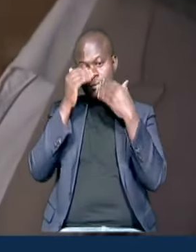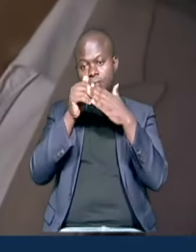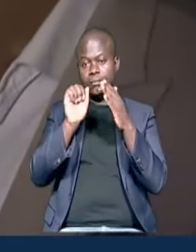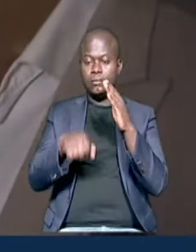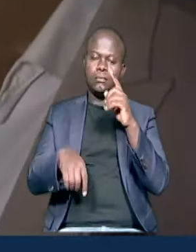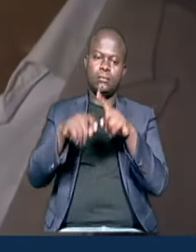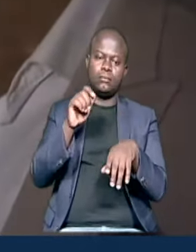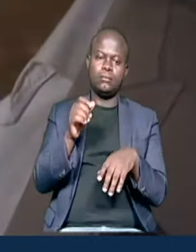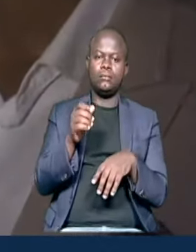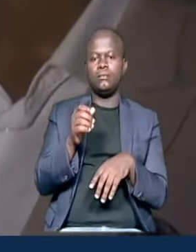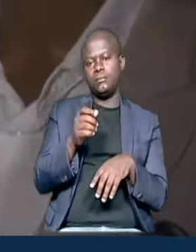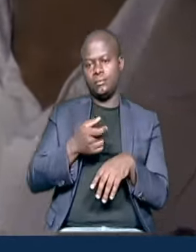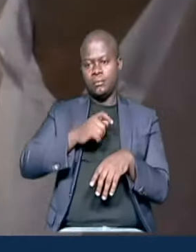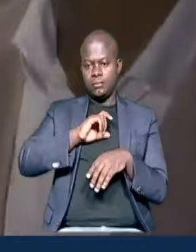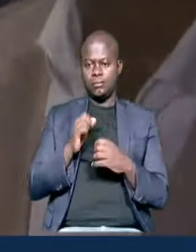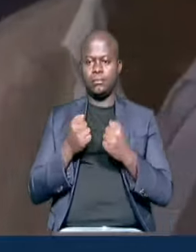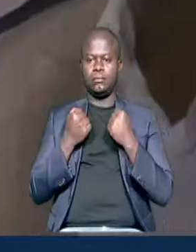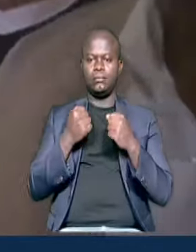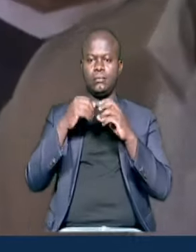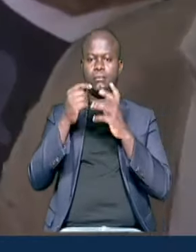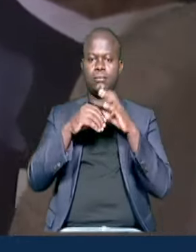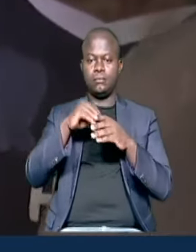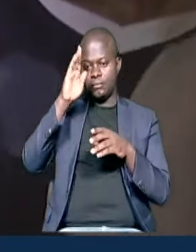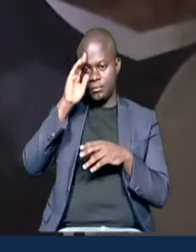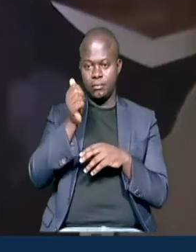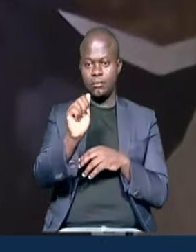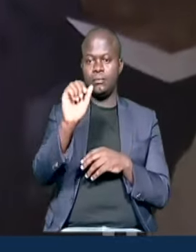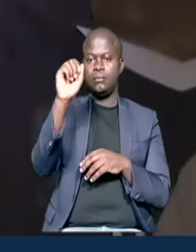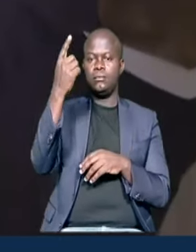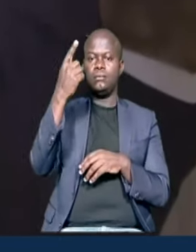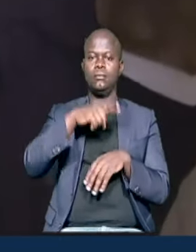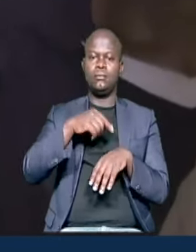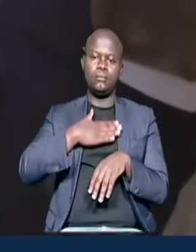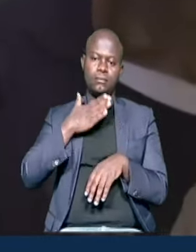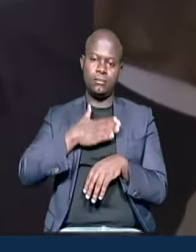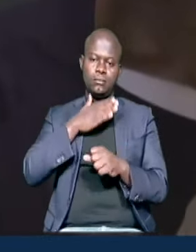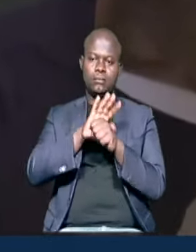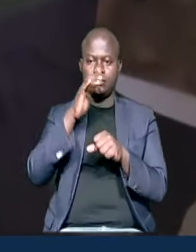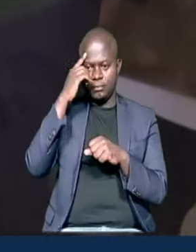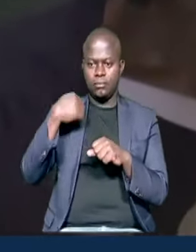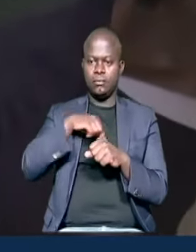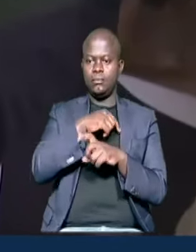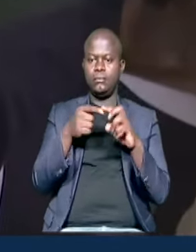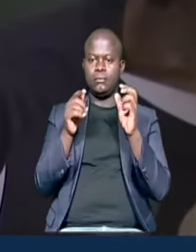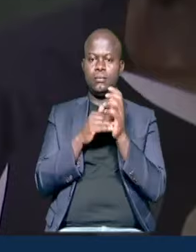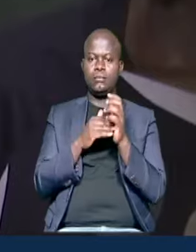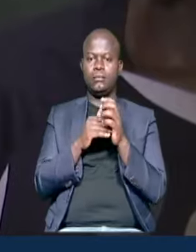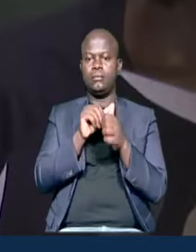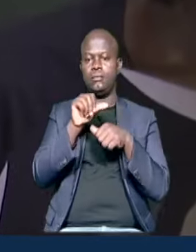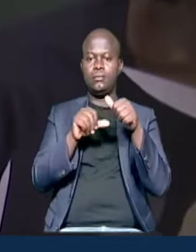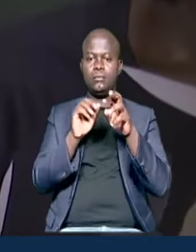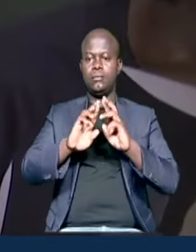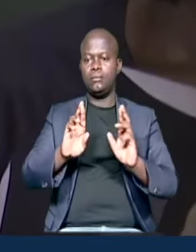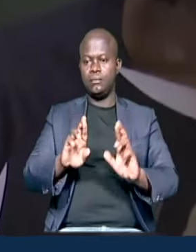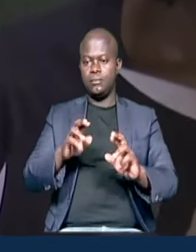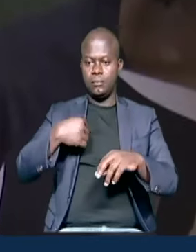igikombe cy'intwari. Ni ibintu muri Police nibwo bwa mbere, niyo nshuro ya mbere, ni ibyishimo kuri twebwe. Kukijyanye n'imyiteguro